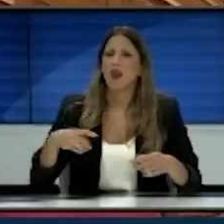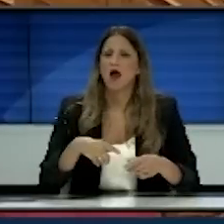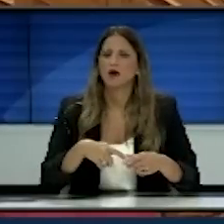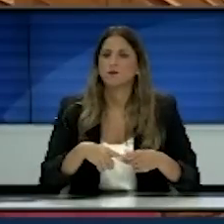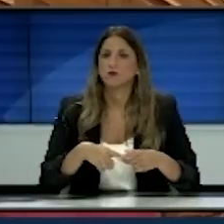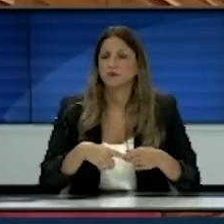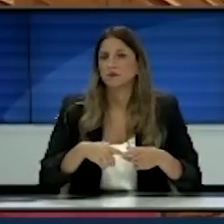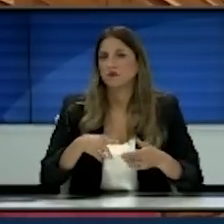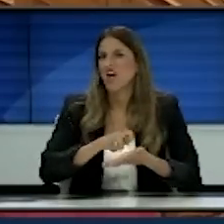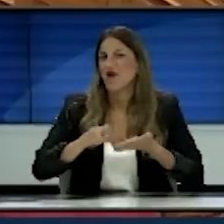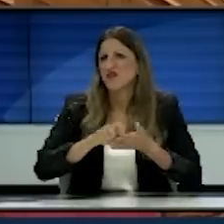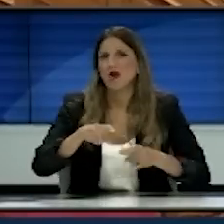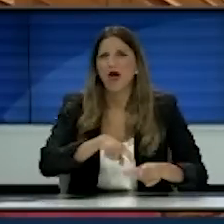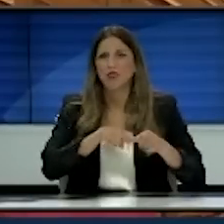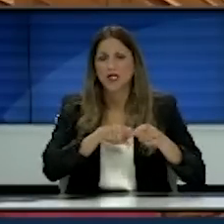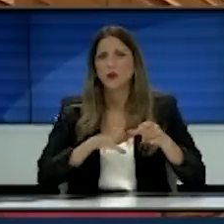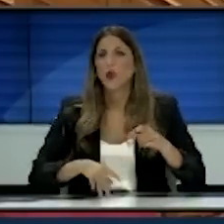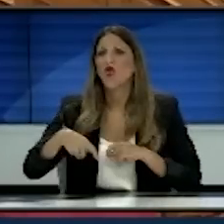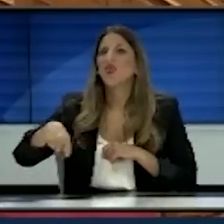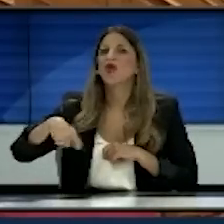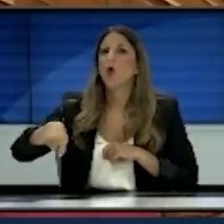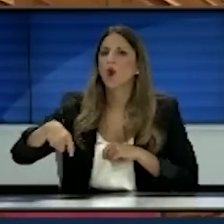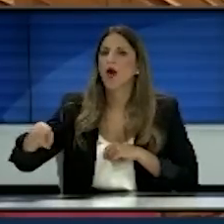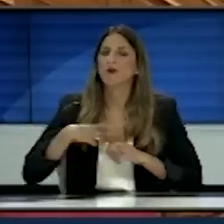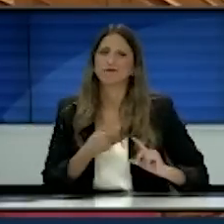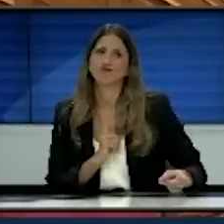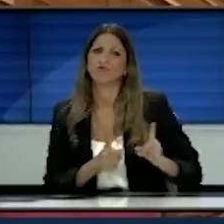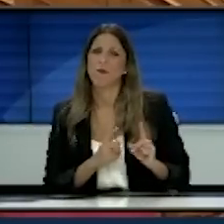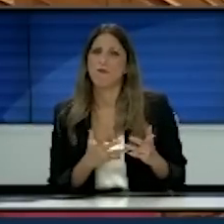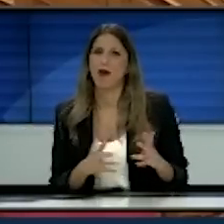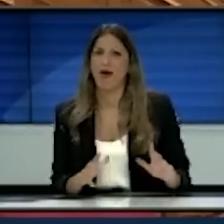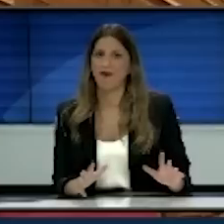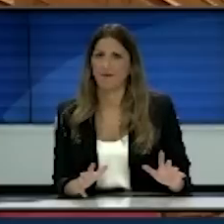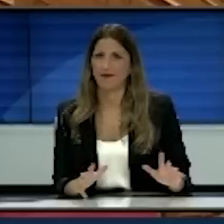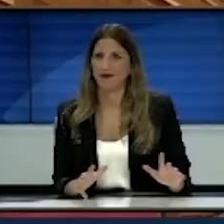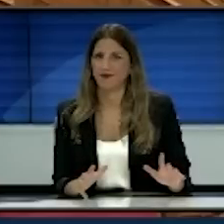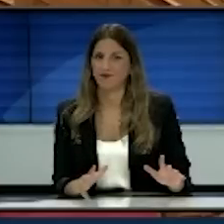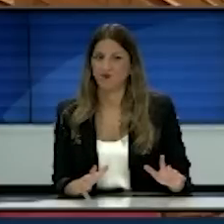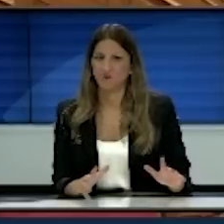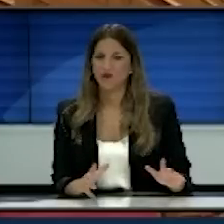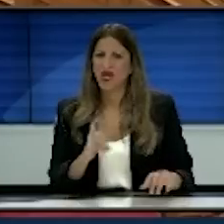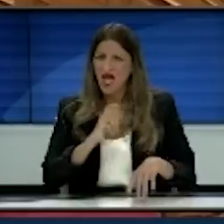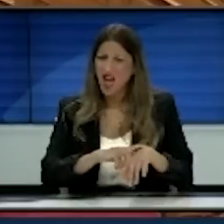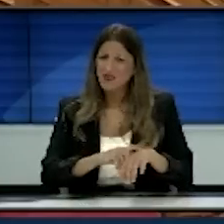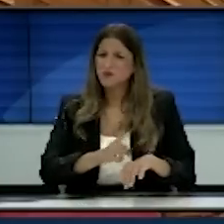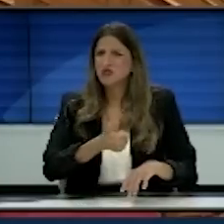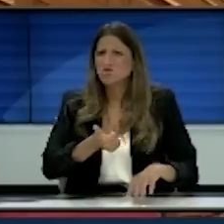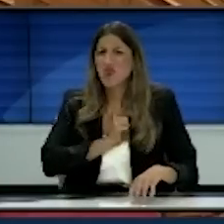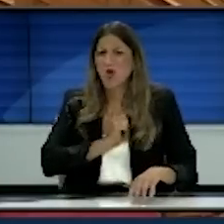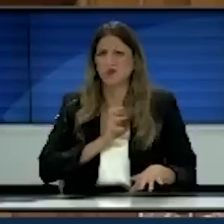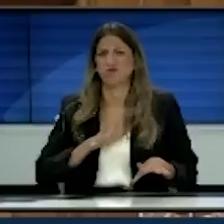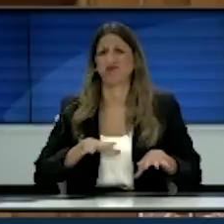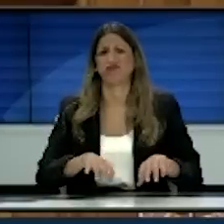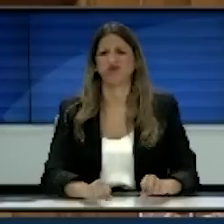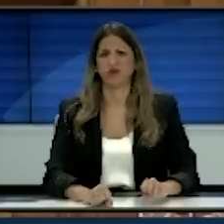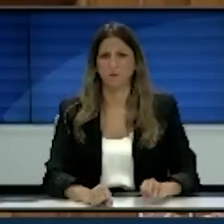απογυμνώσατε τις υπηρεσίες συντάξεων για να γίνει πιο εύκολη η επέλαση των ιδιωτικών συμφερόντων. Κι